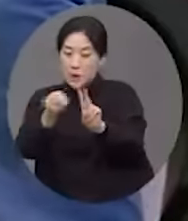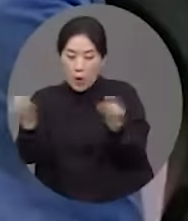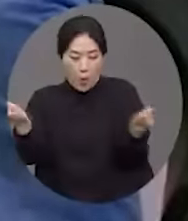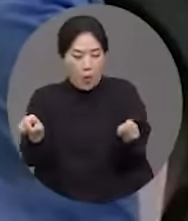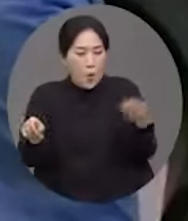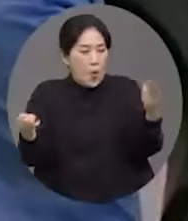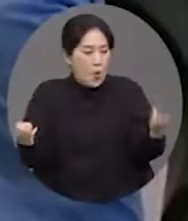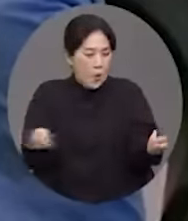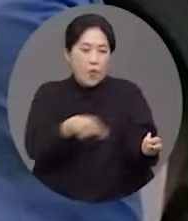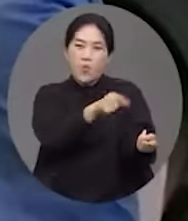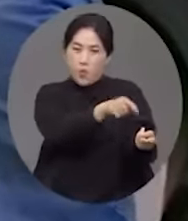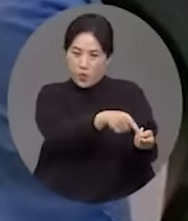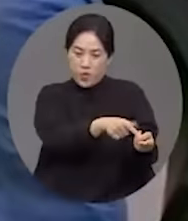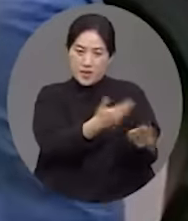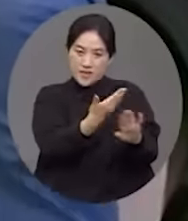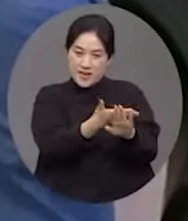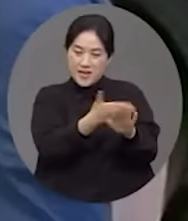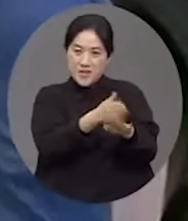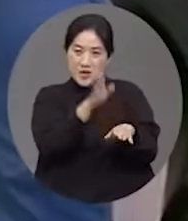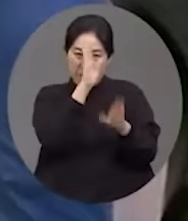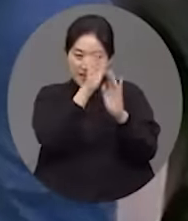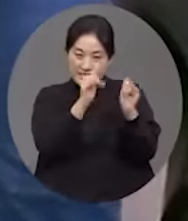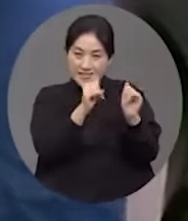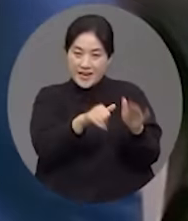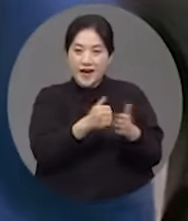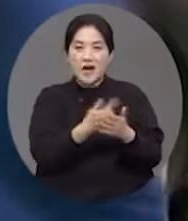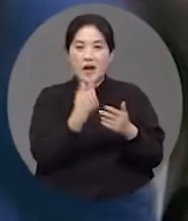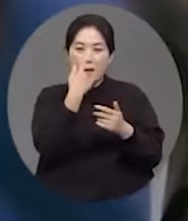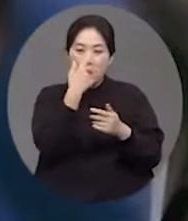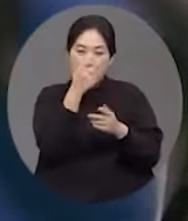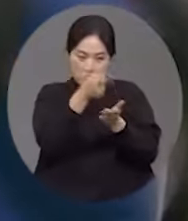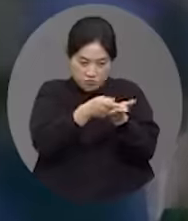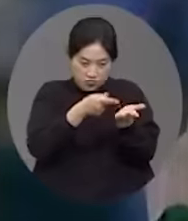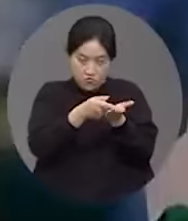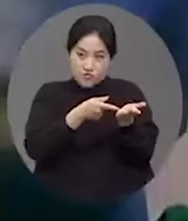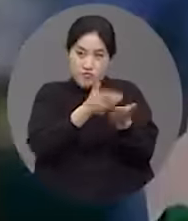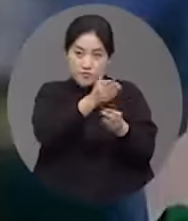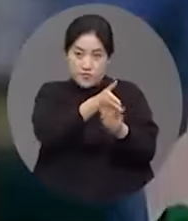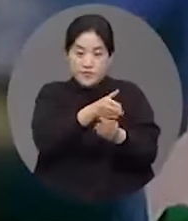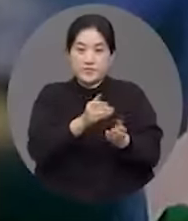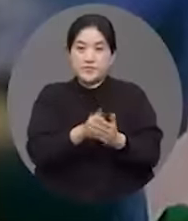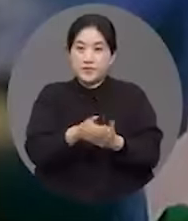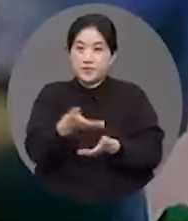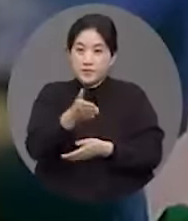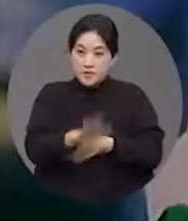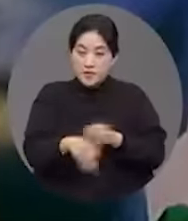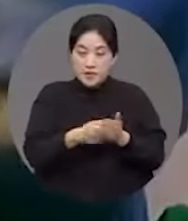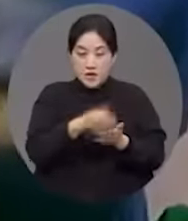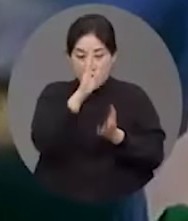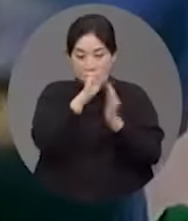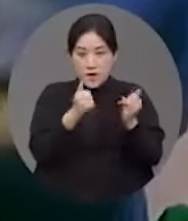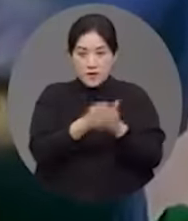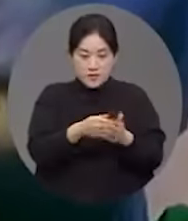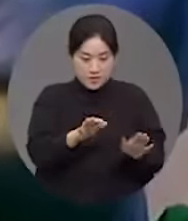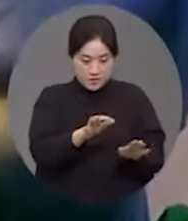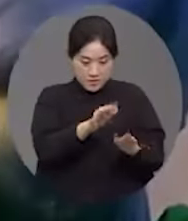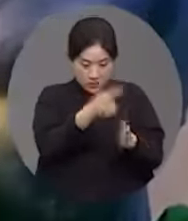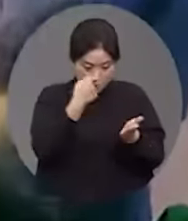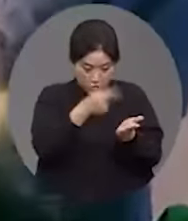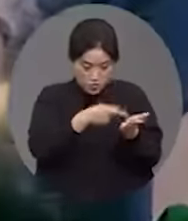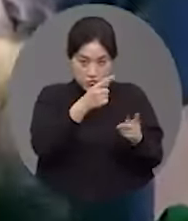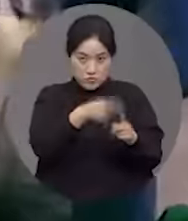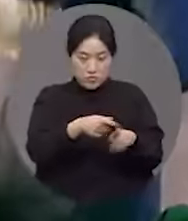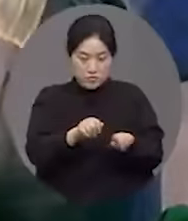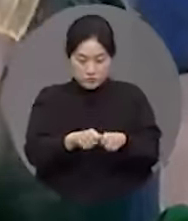옆 수술대에서는 다른 환자의 코 성형 수술이 진행되고 있었습니다. 그런데 이 환자의 집도의가 수술